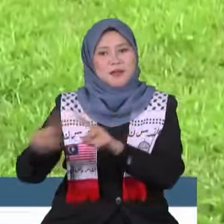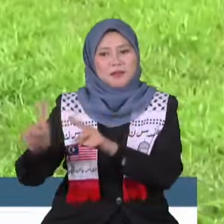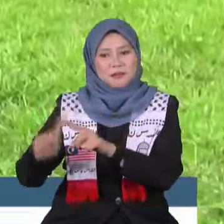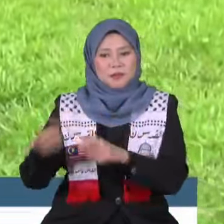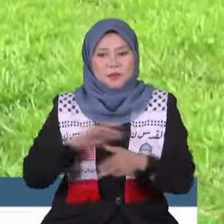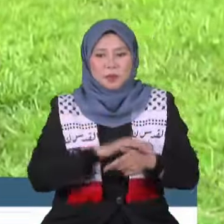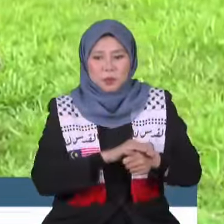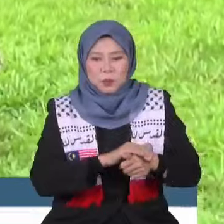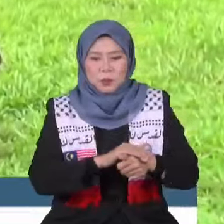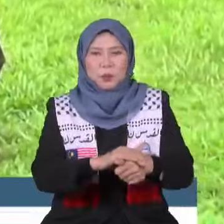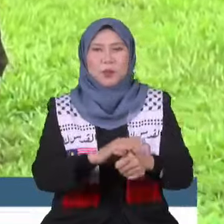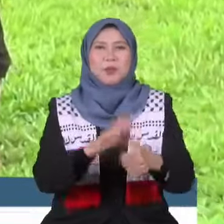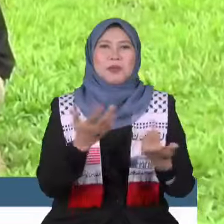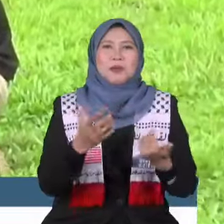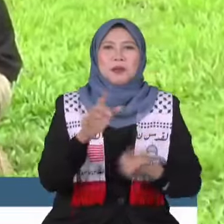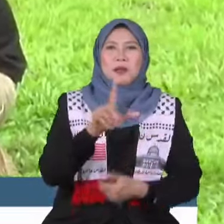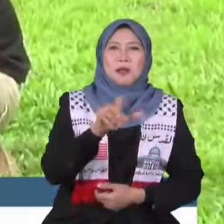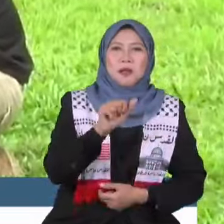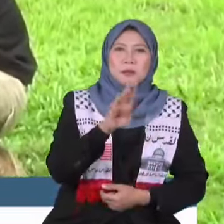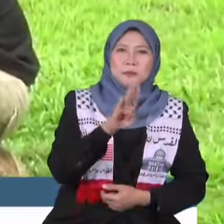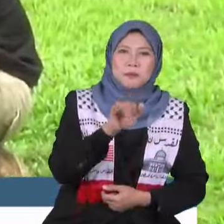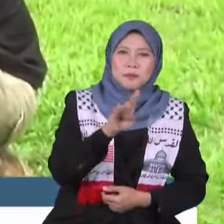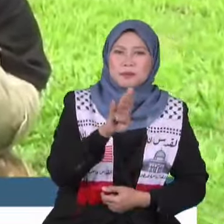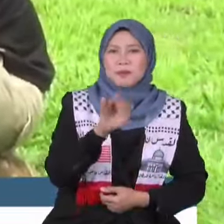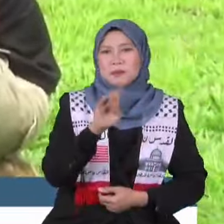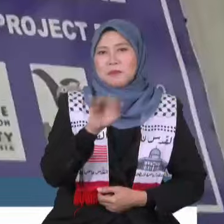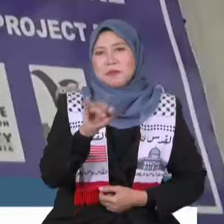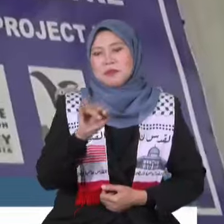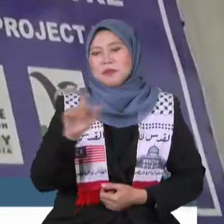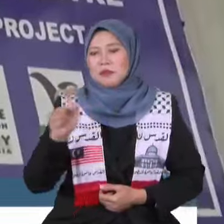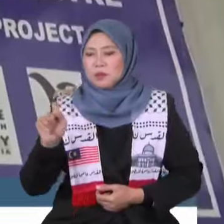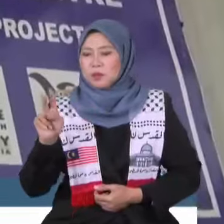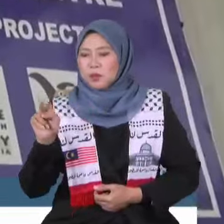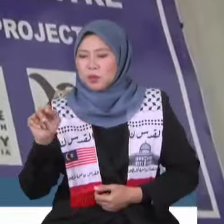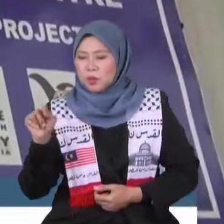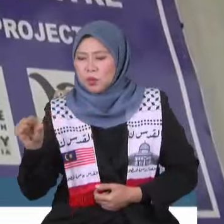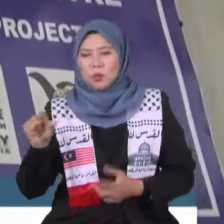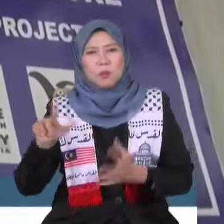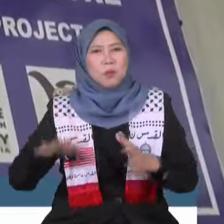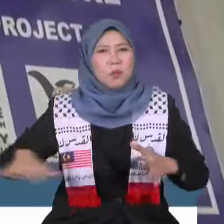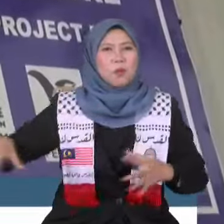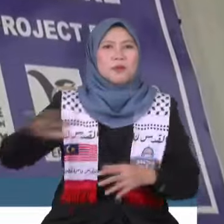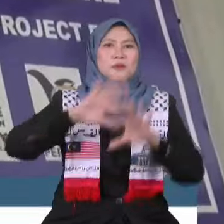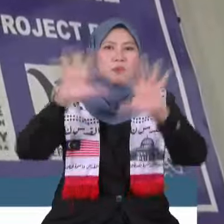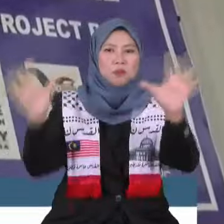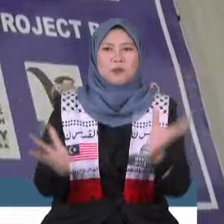kura-kura, labi-labi, baning, tuntung dan penyu di seluruh dunia.